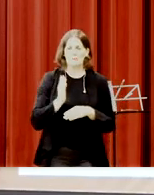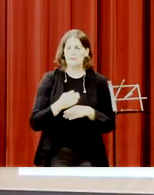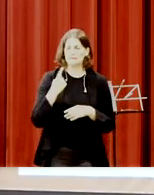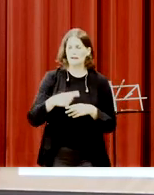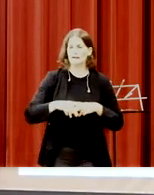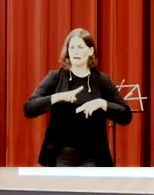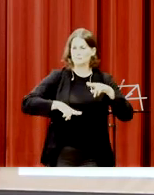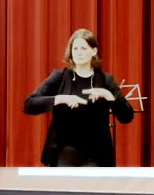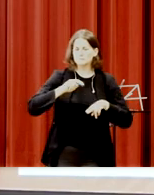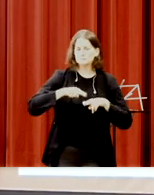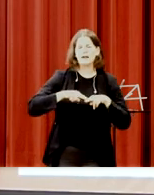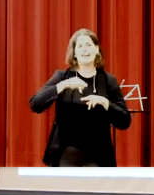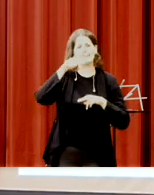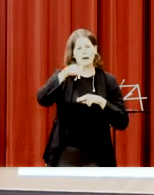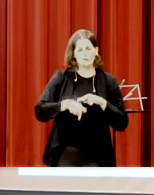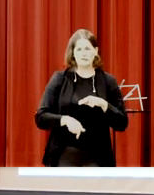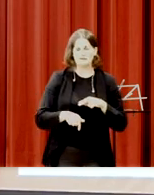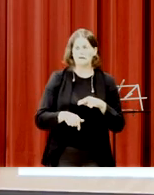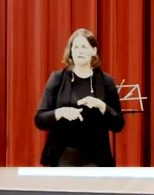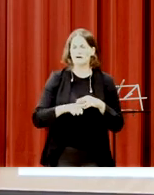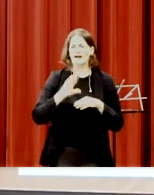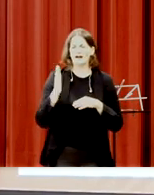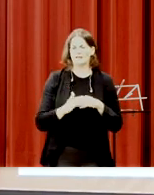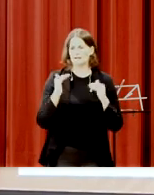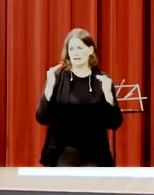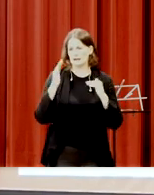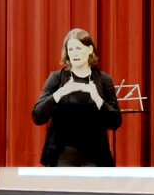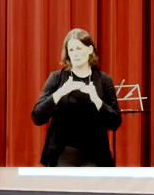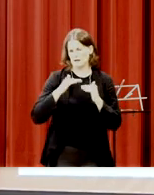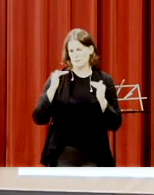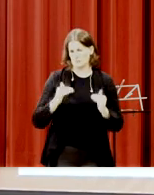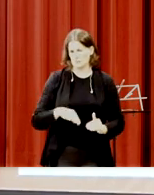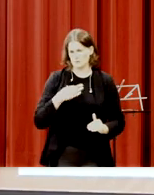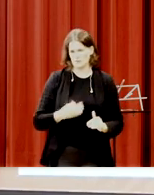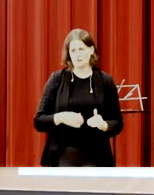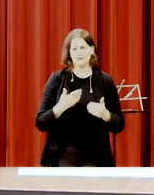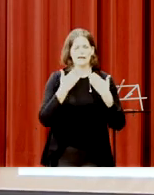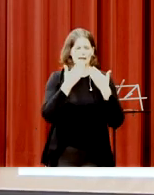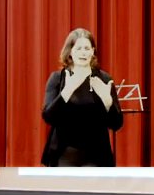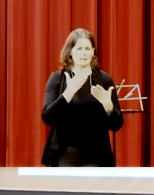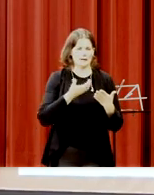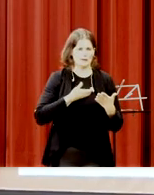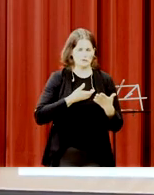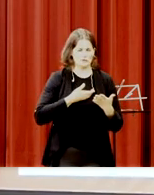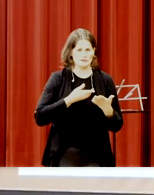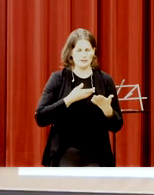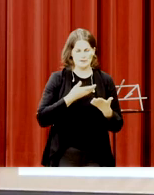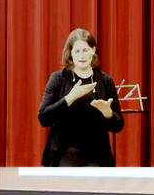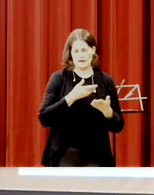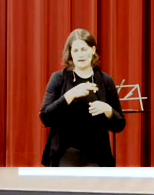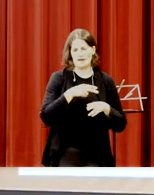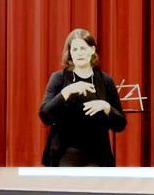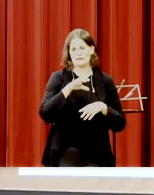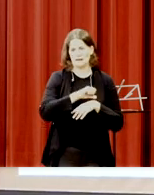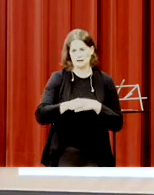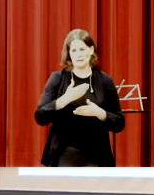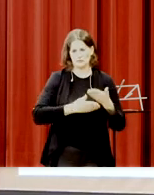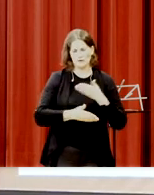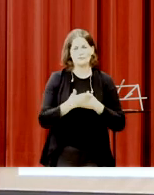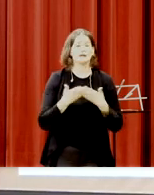I parlant de l'Ajuntament de Reus, no podem tampoc renunciar, i avui crec que és el primer dia que ho dic públicament, doncs no podem